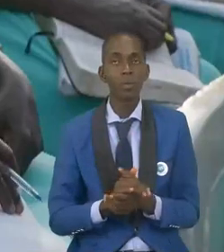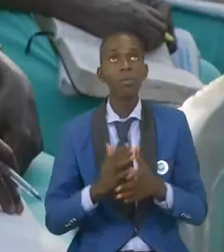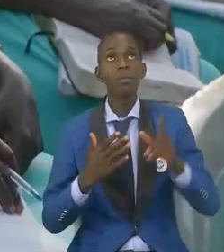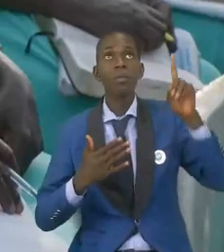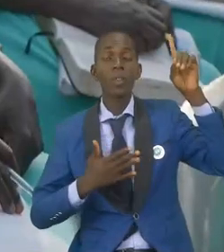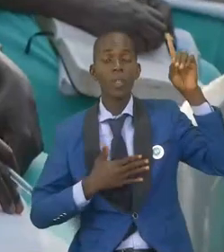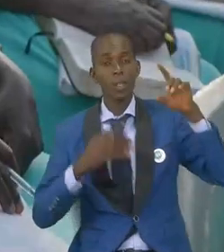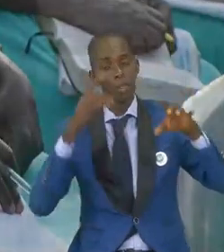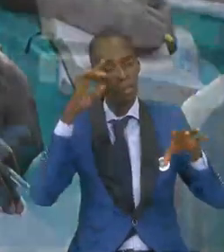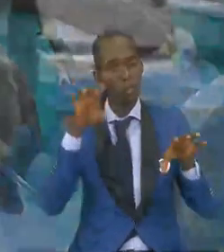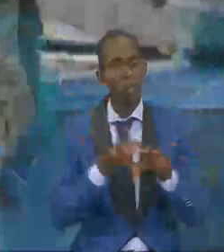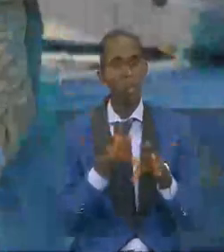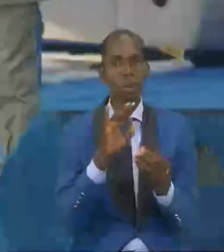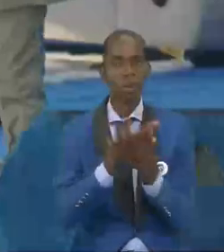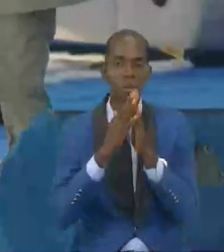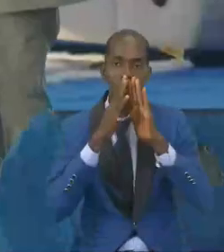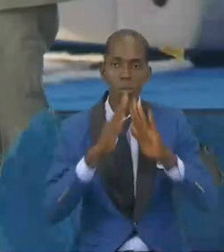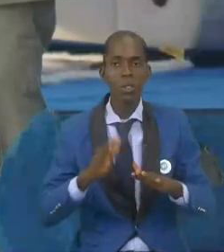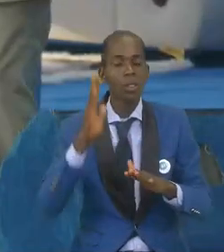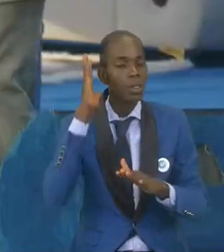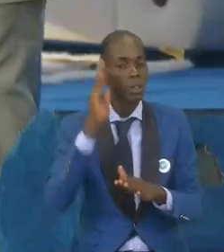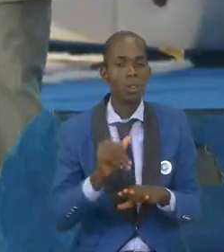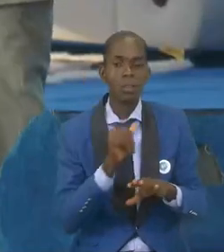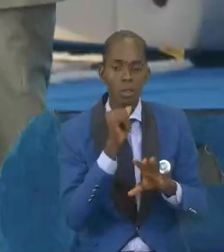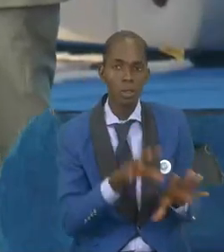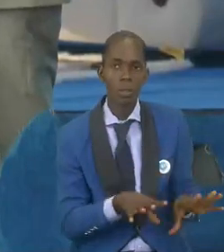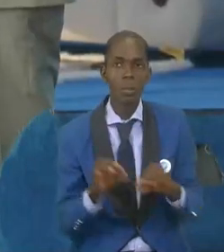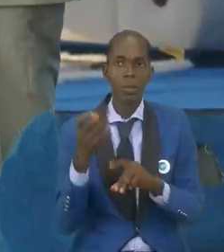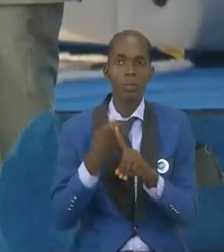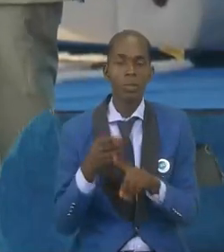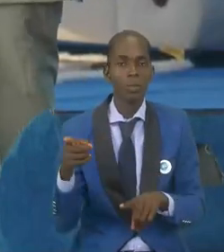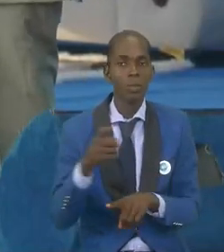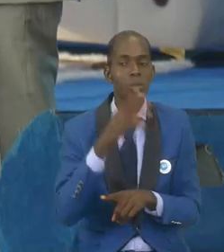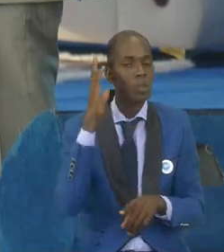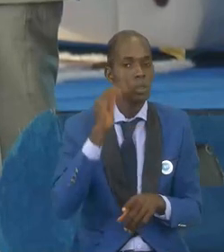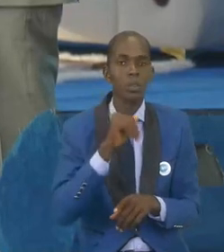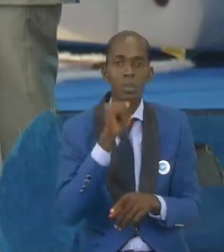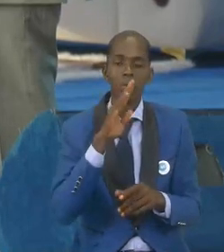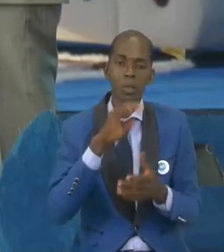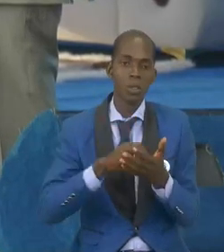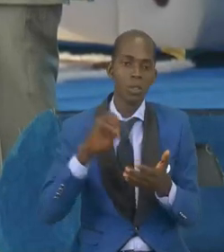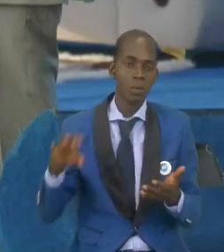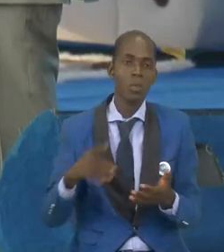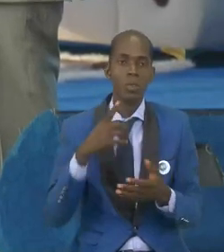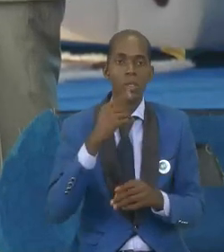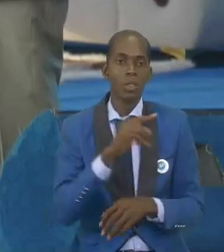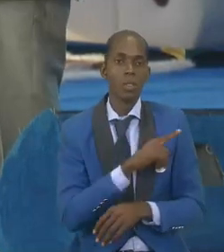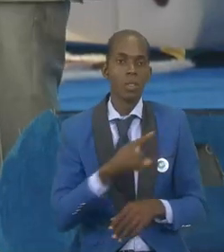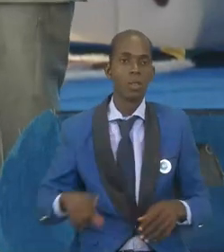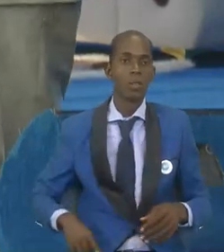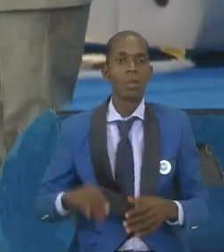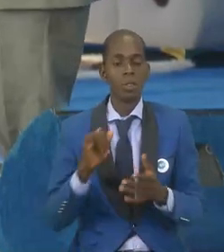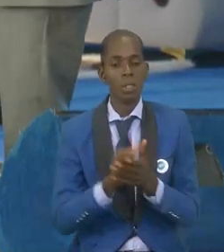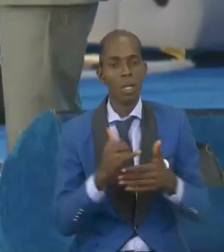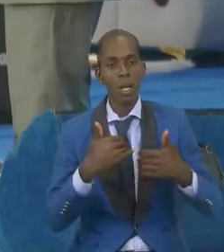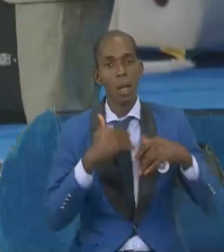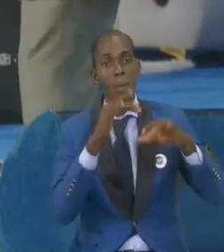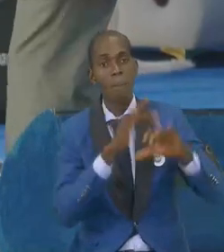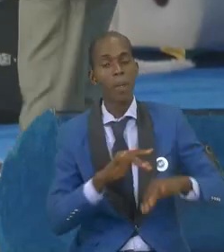te détruire au nom de Jésus mon alliance de père ne s'éloignera point de toi